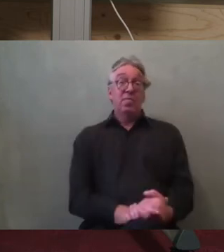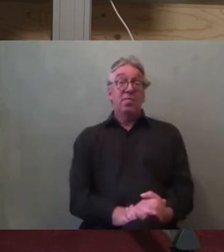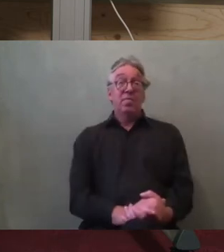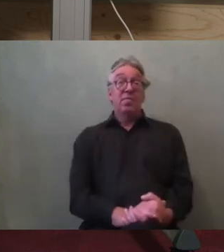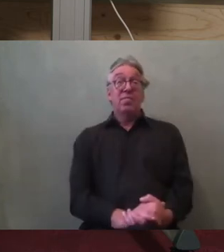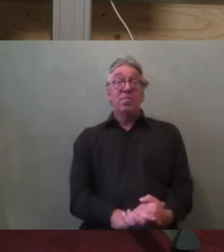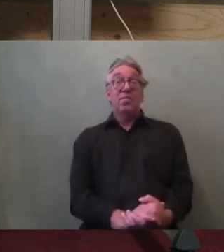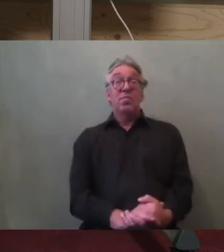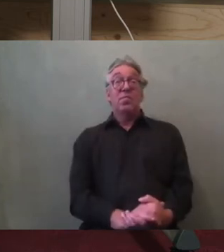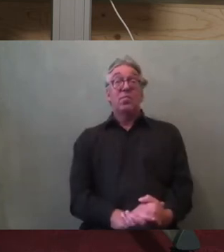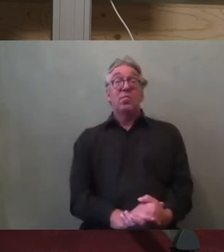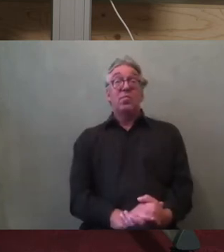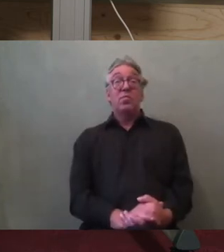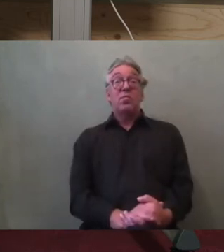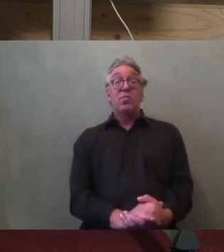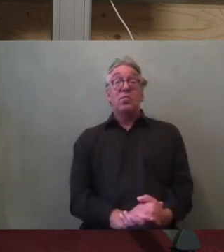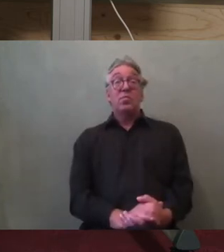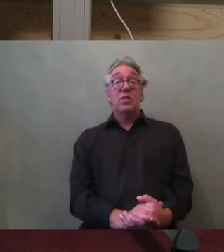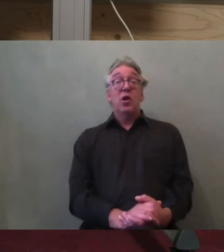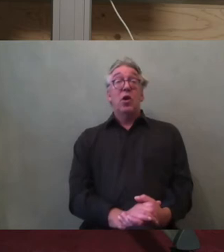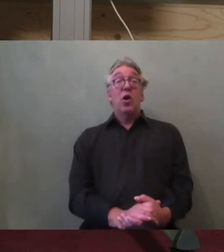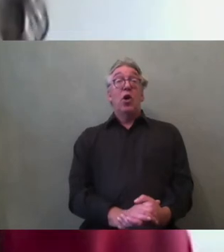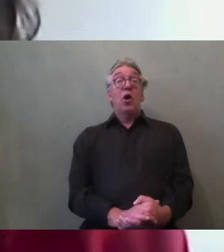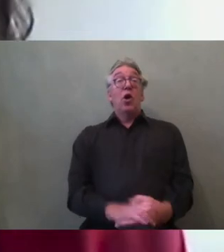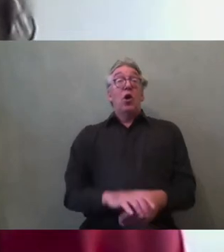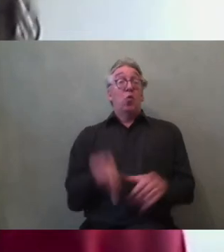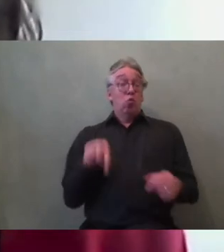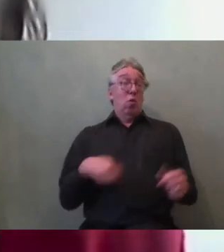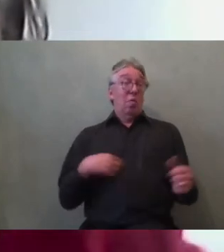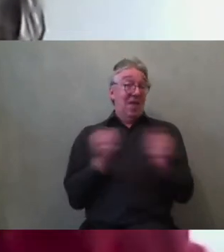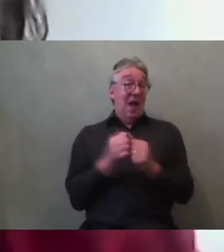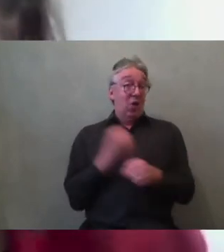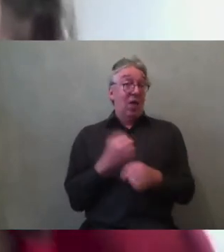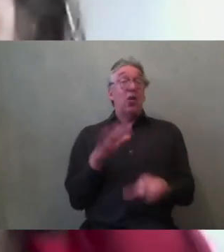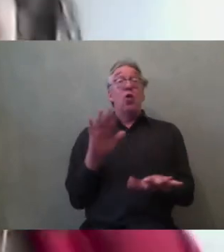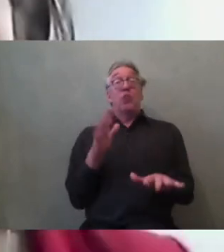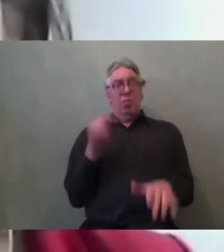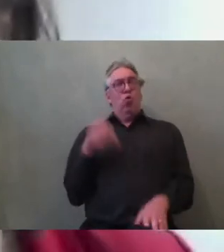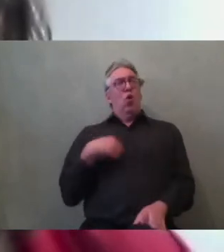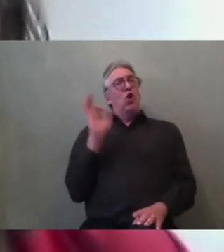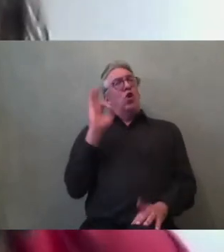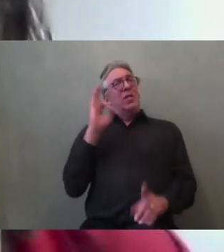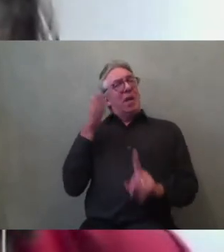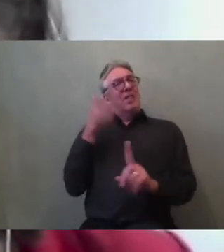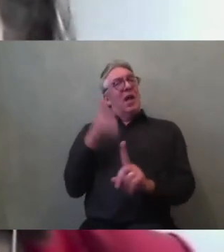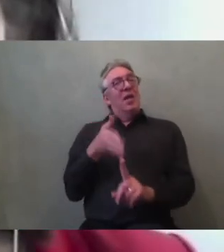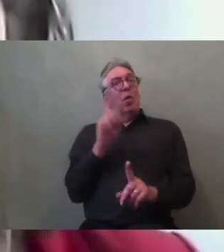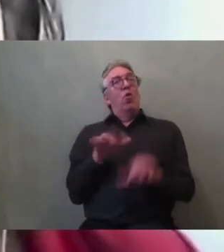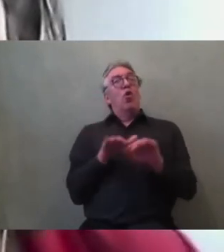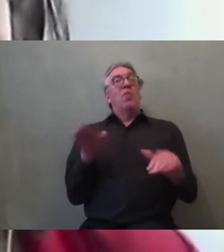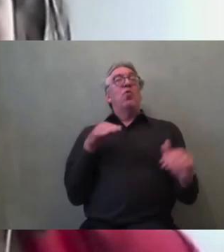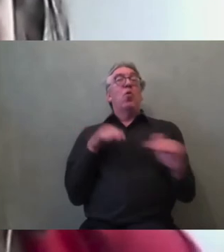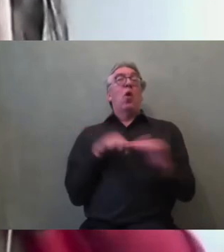Na jaren hierin werken ben ik, denk ik, misschien wel de specialist geworden op het gebied van toegankelijkheid bij festivals.